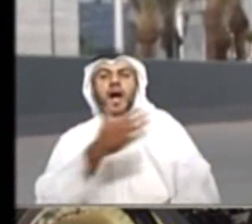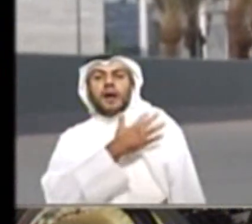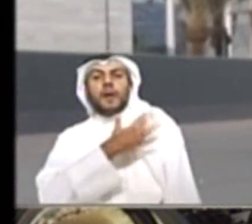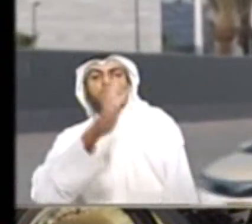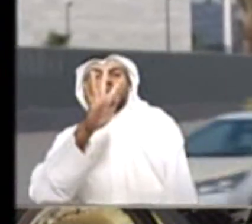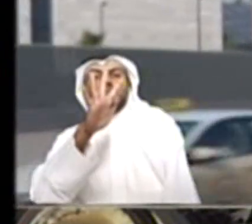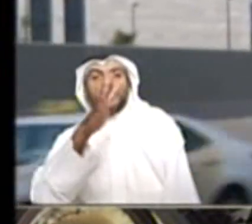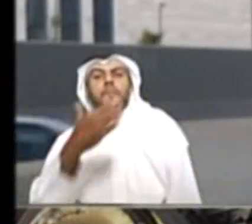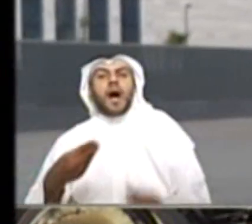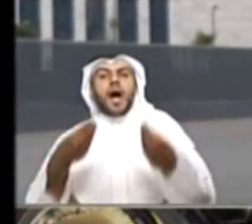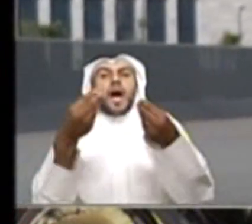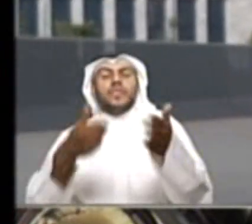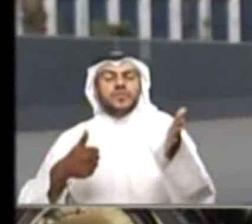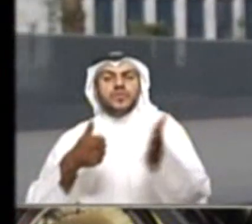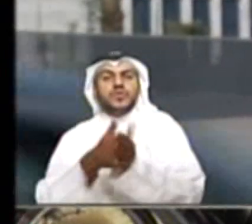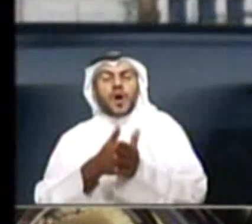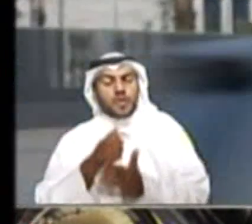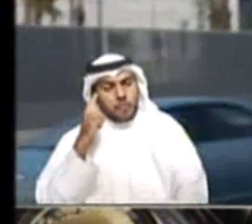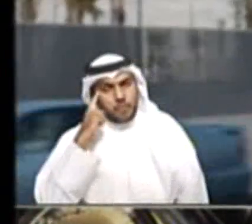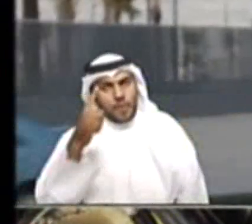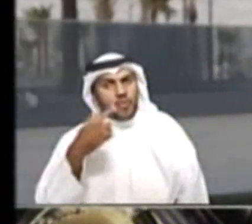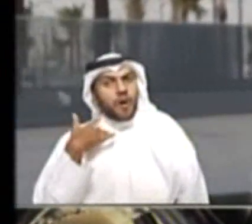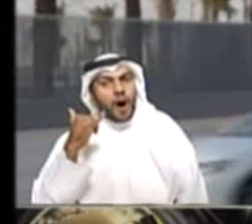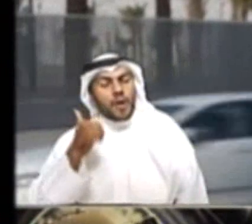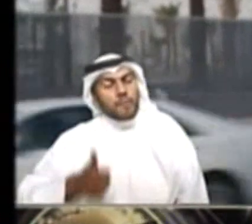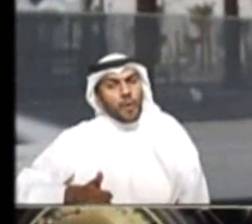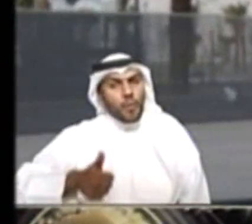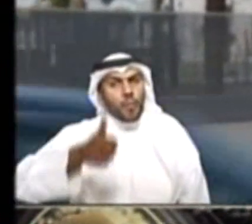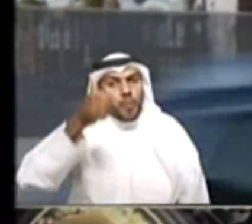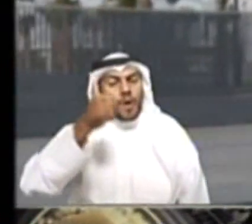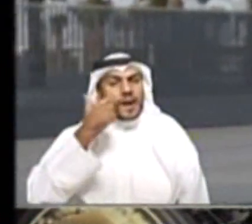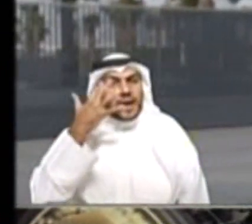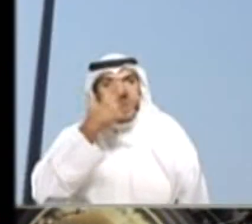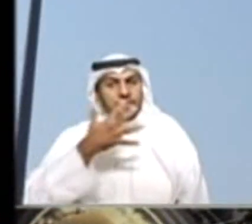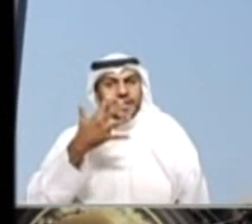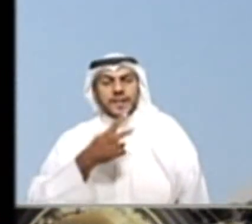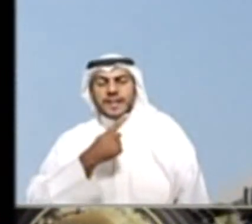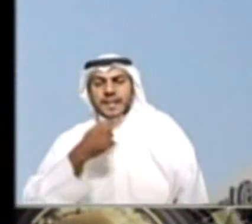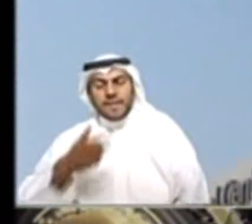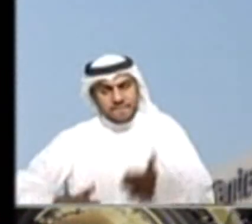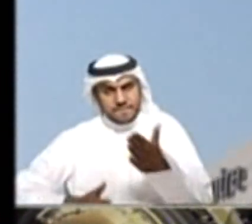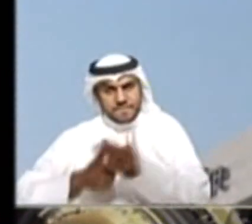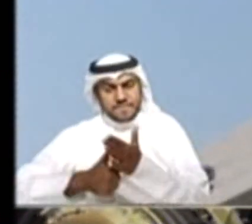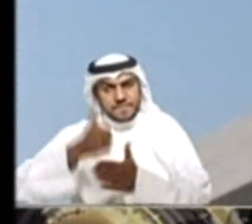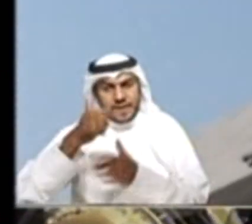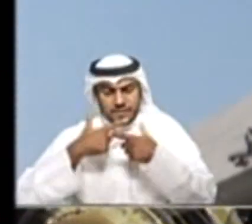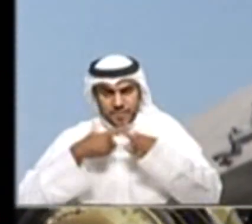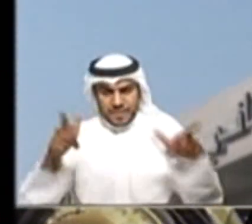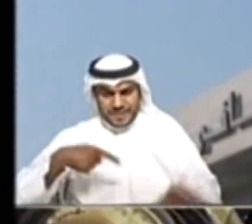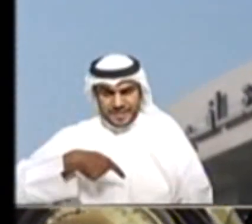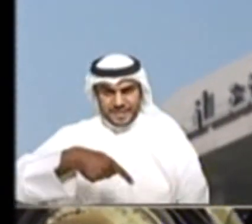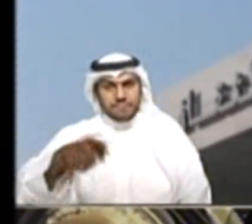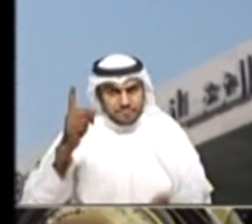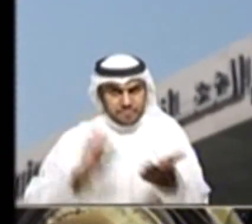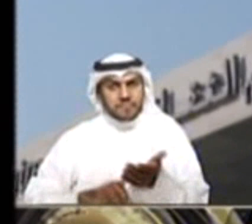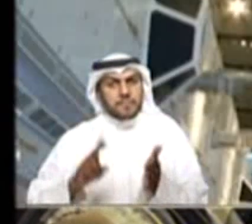ليتأهل للفوز بالجائزة الأكبر على فئتها والتي ستشمل كل قارات العالم والتي سوف يعلن عن نتائجها النهائية